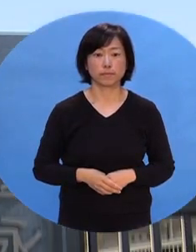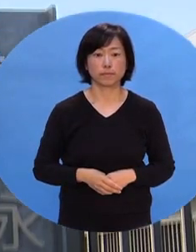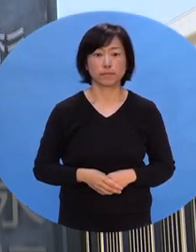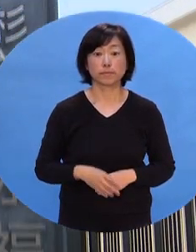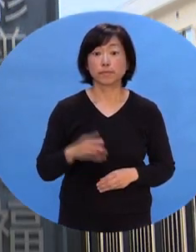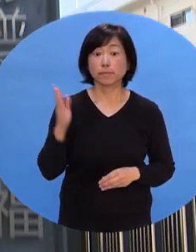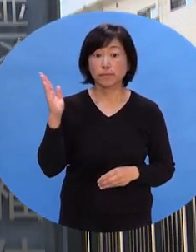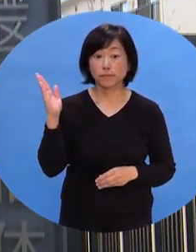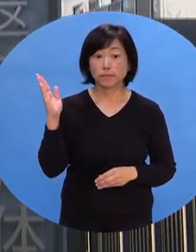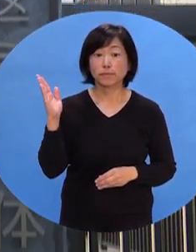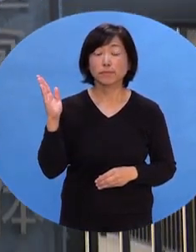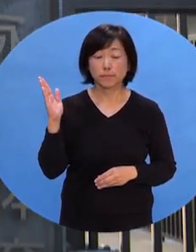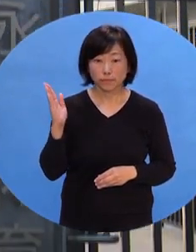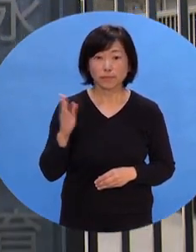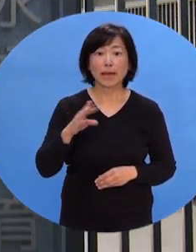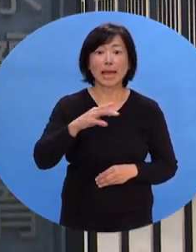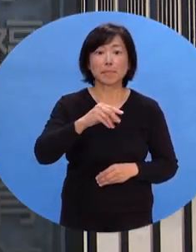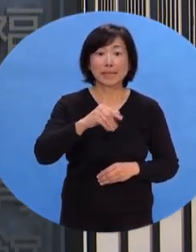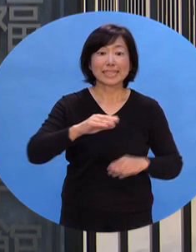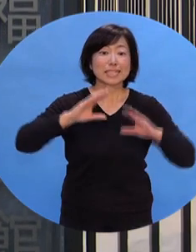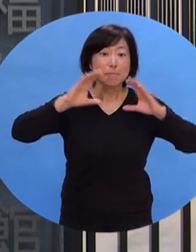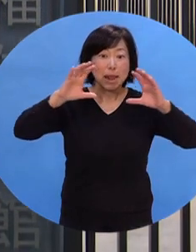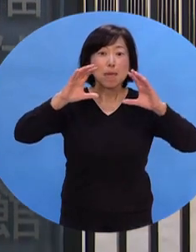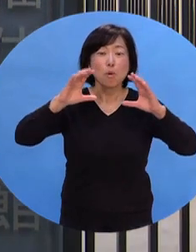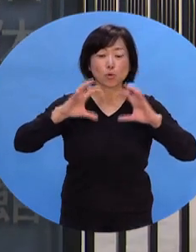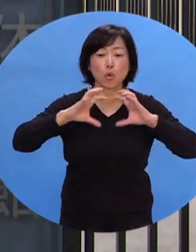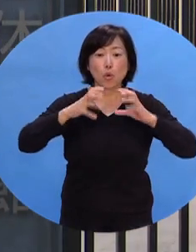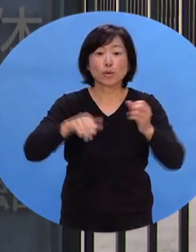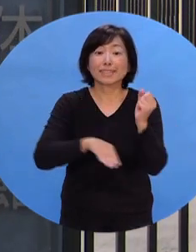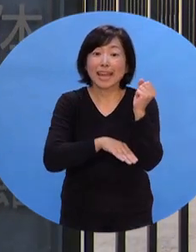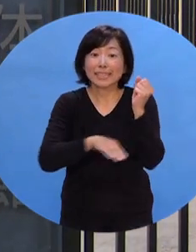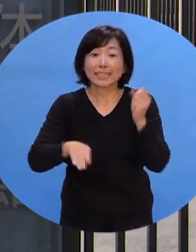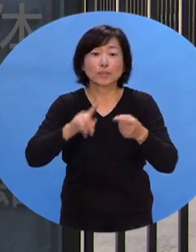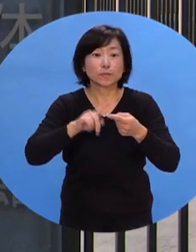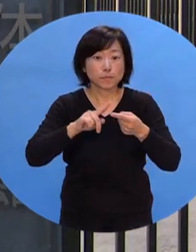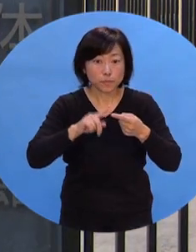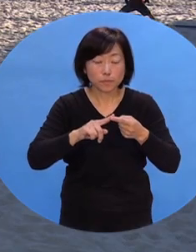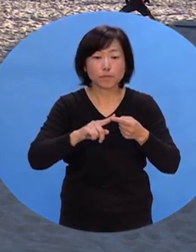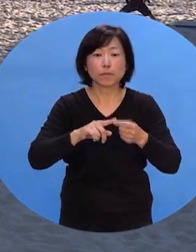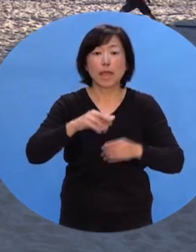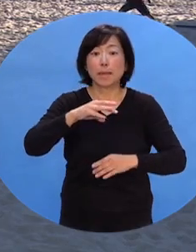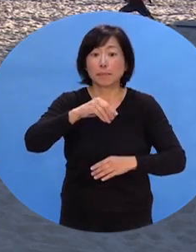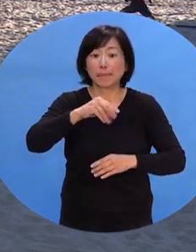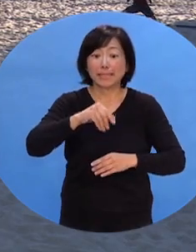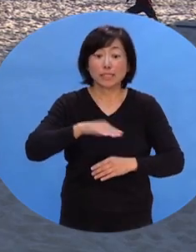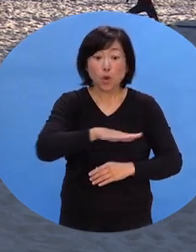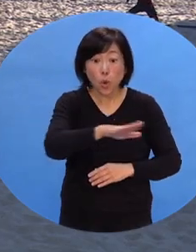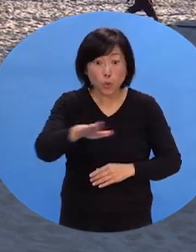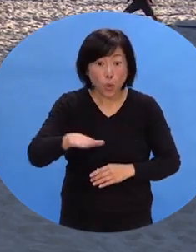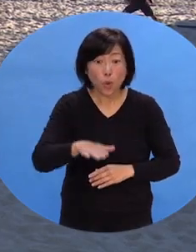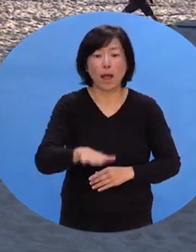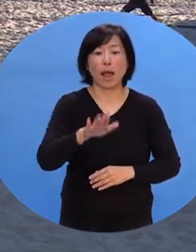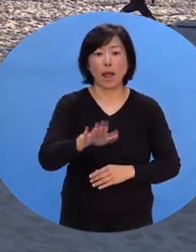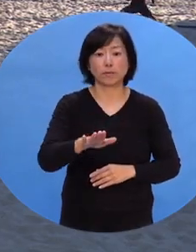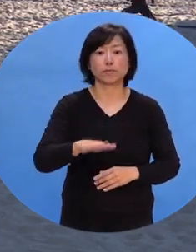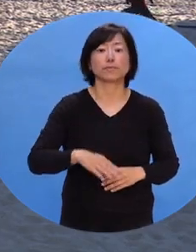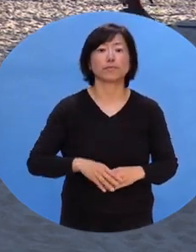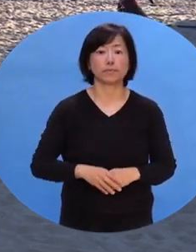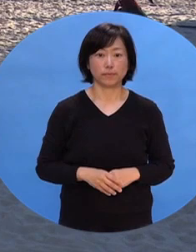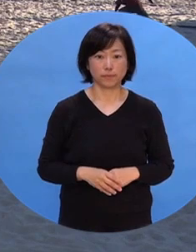この体育館にはビーチバレーボールの国際的な基準を満たした屋外ビーチコートが設けられています